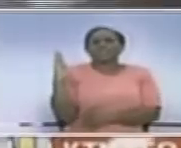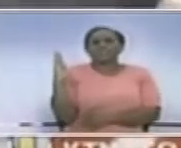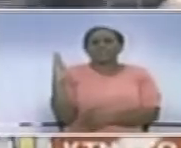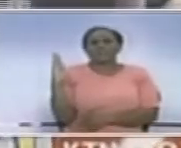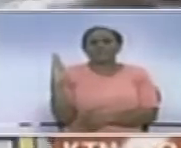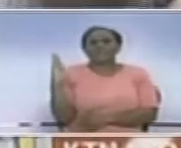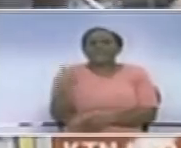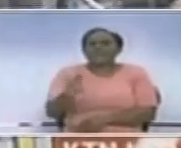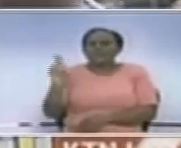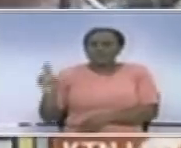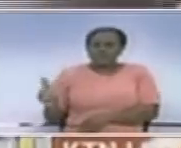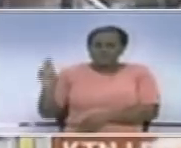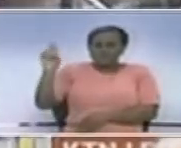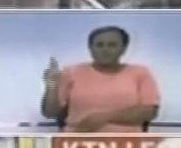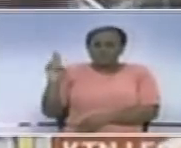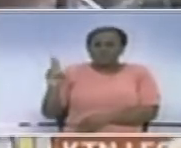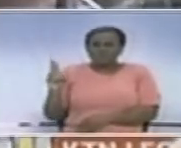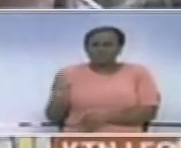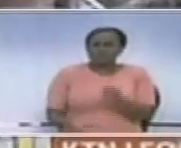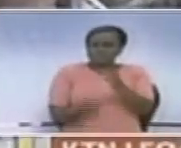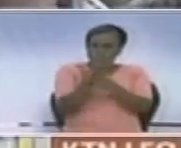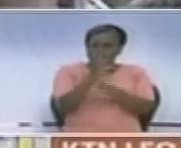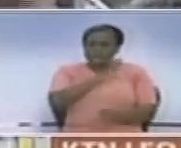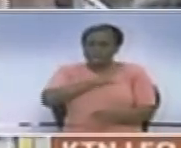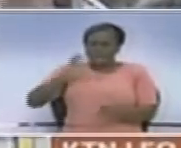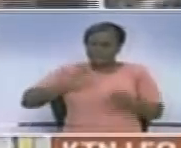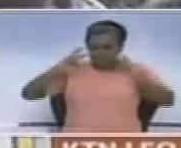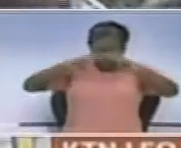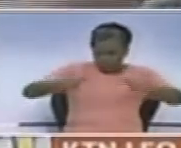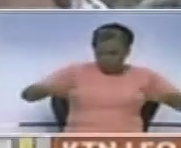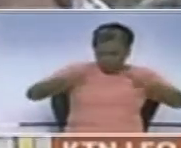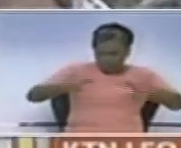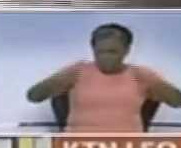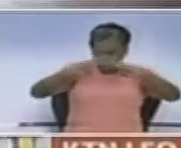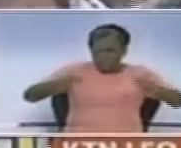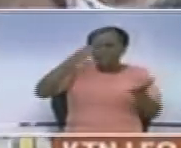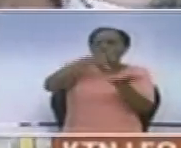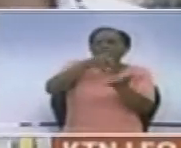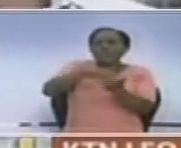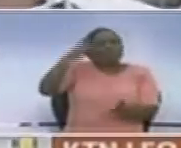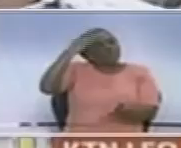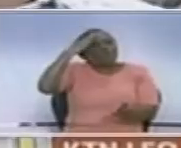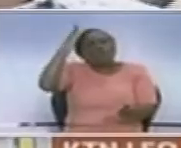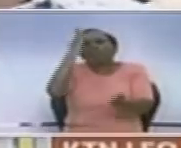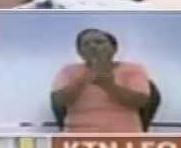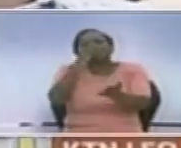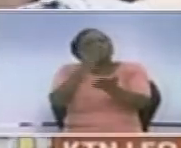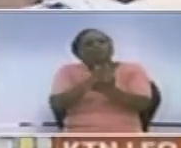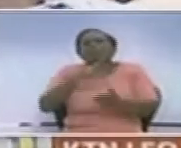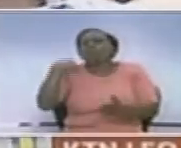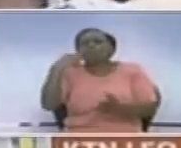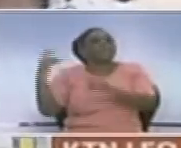Bwana Rais, unda kamati ya uchunguzi ichunguze hii maneno, ijulikane hao walikuwa ni kina